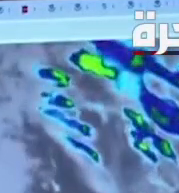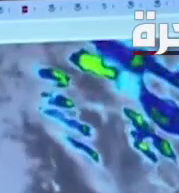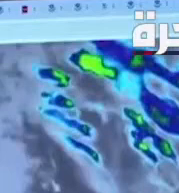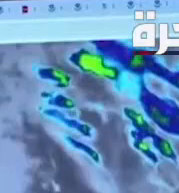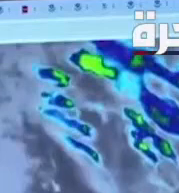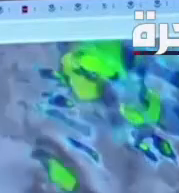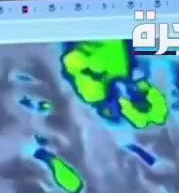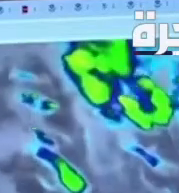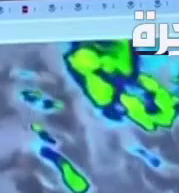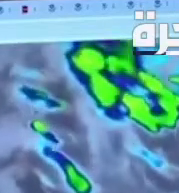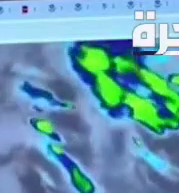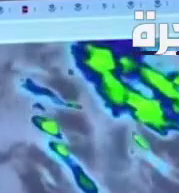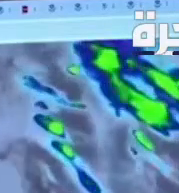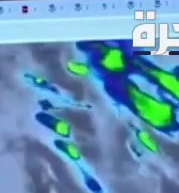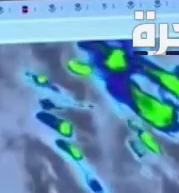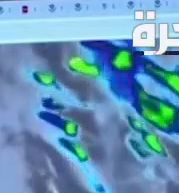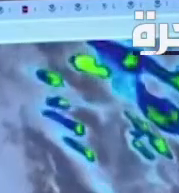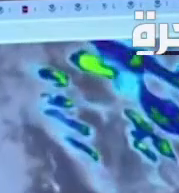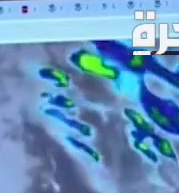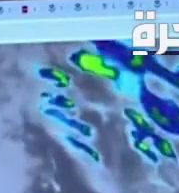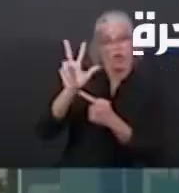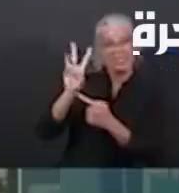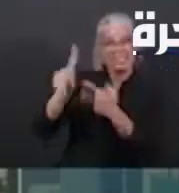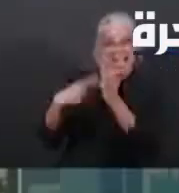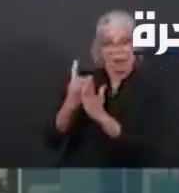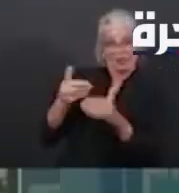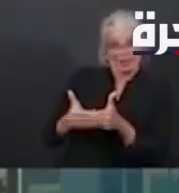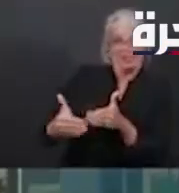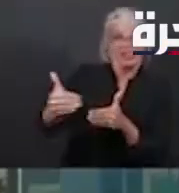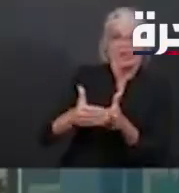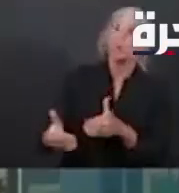سرعتها 85 ميلا في الساعه